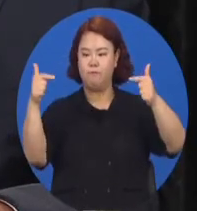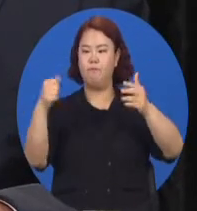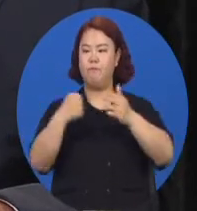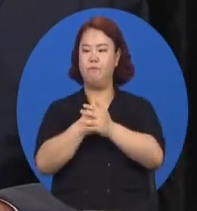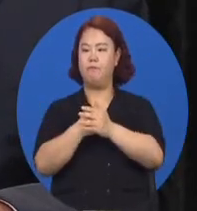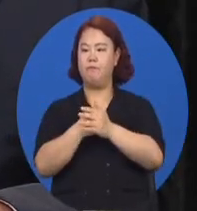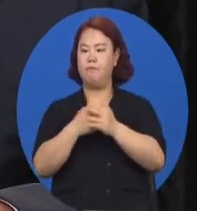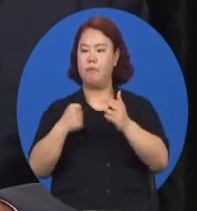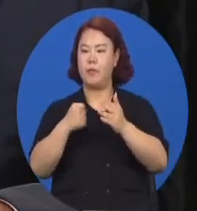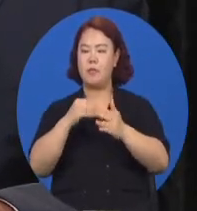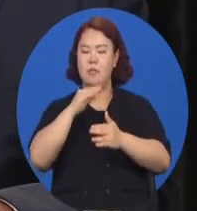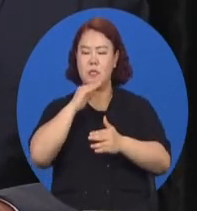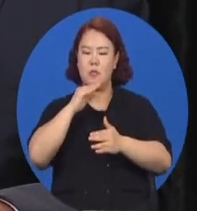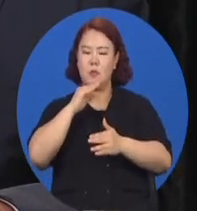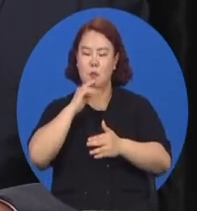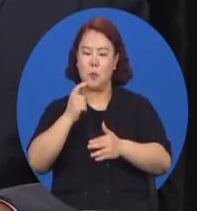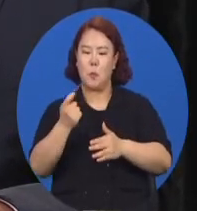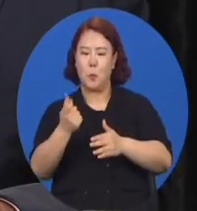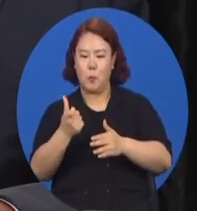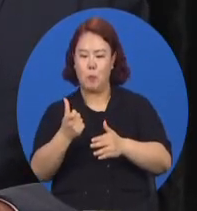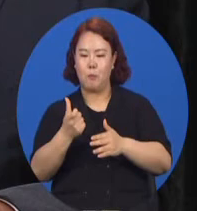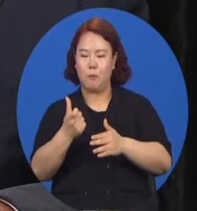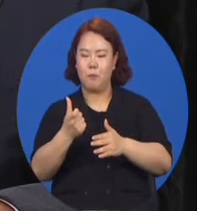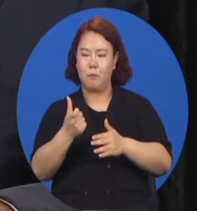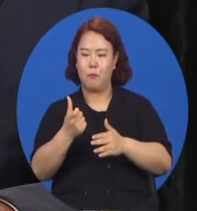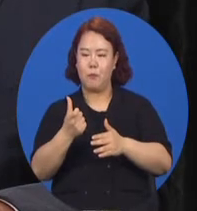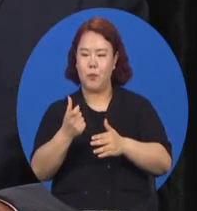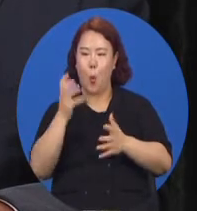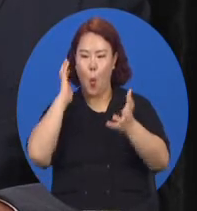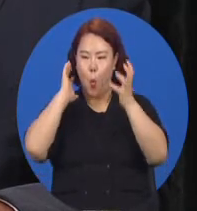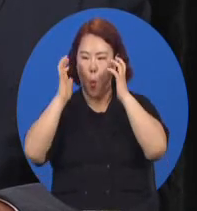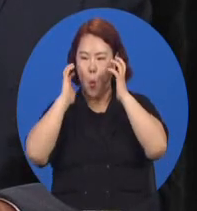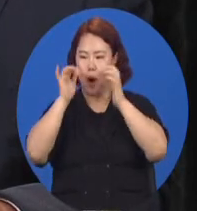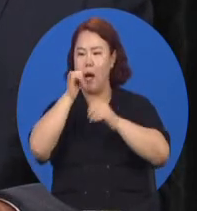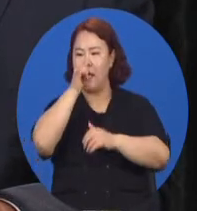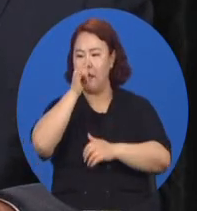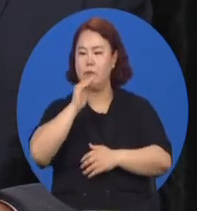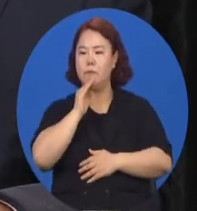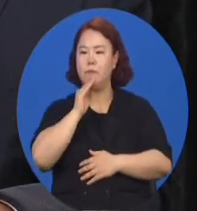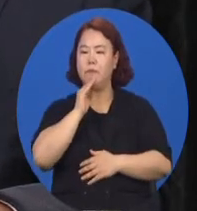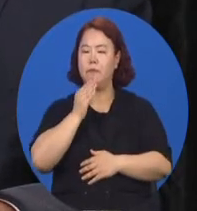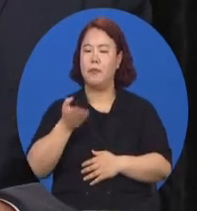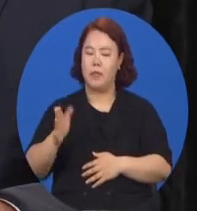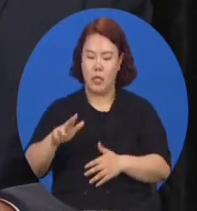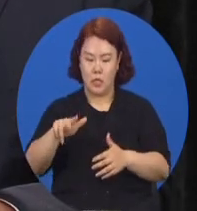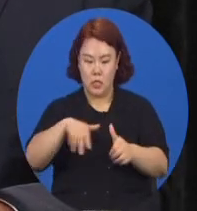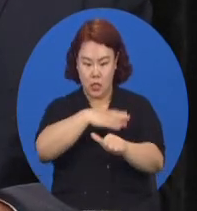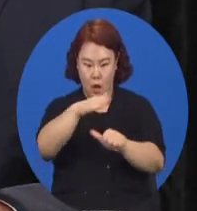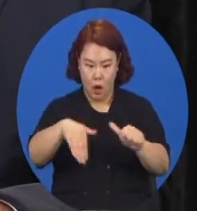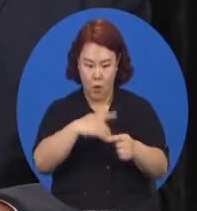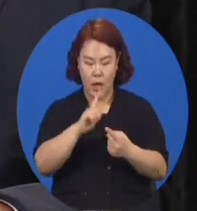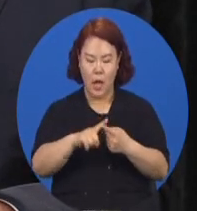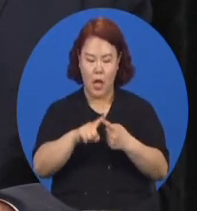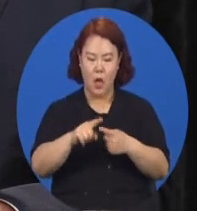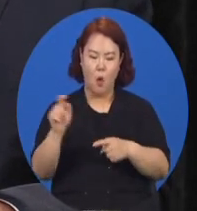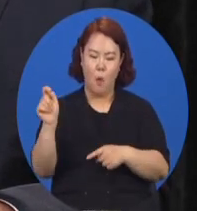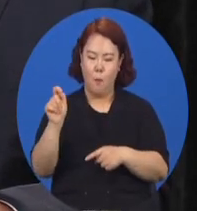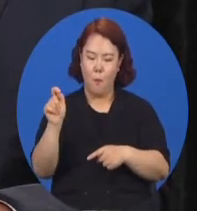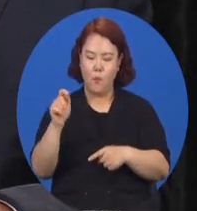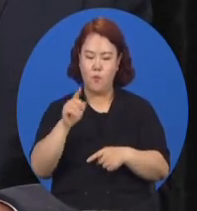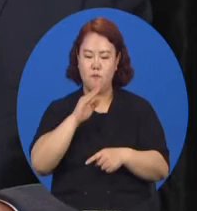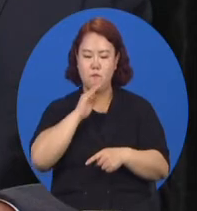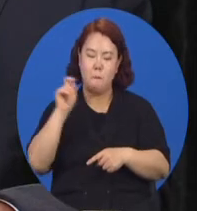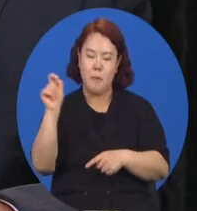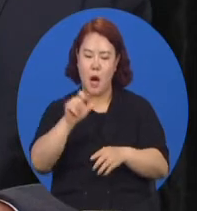상당히 과도기적 현상이 나타나고 있는 건 사실입니다. 그래서 이런 부분을 저희는 이 최대한 빨리